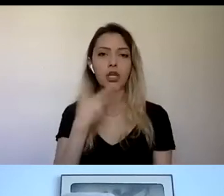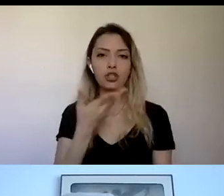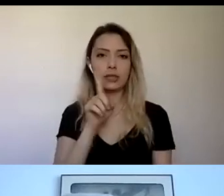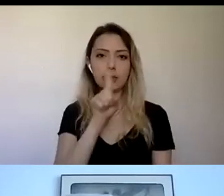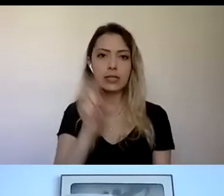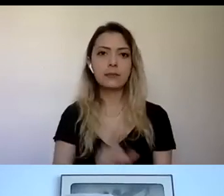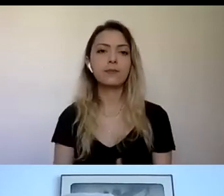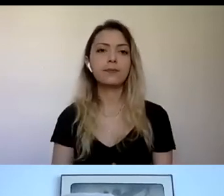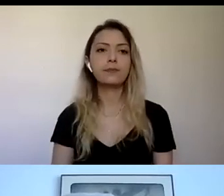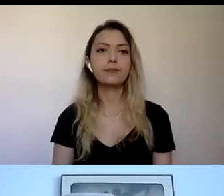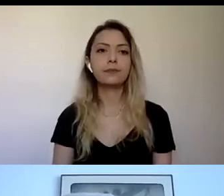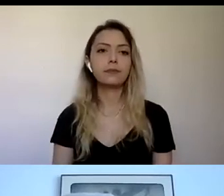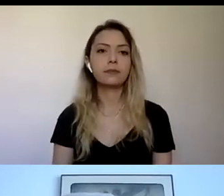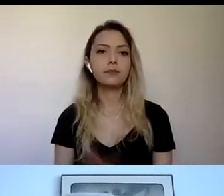Tabii.